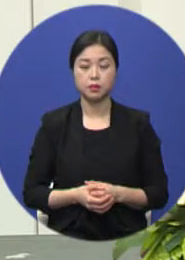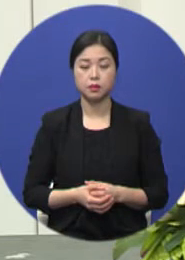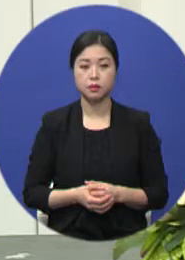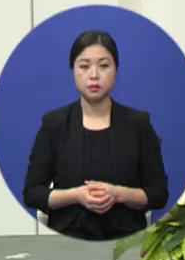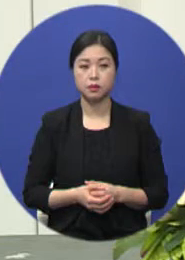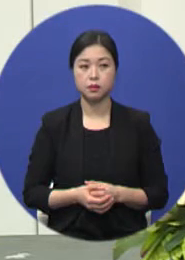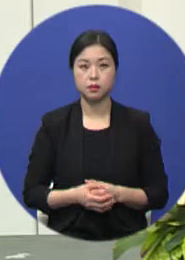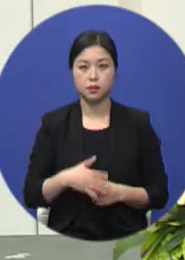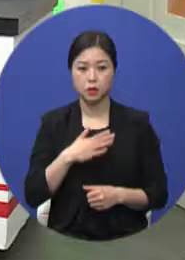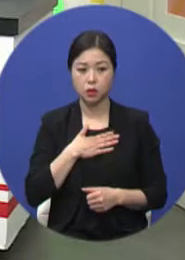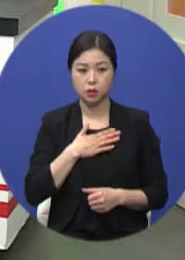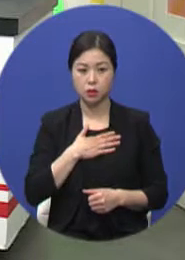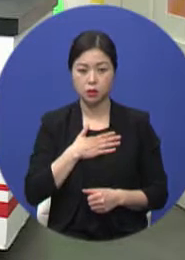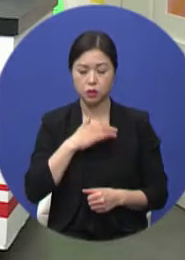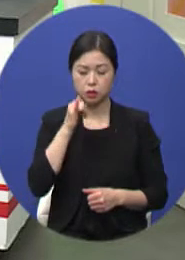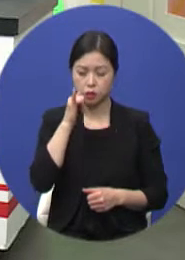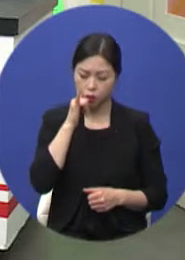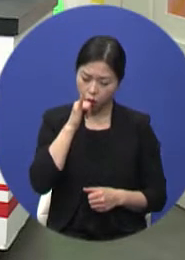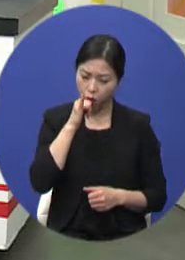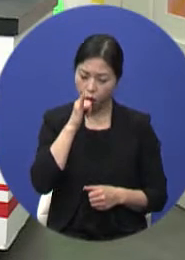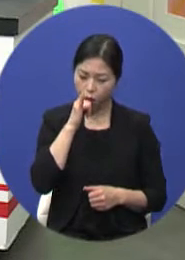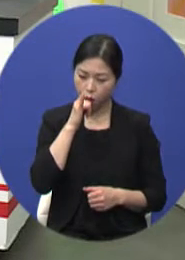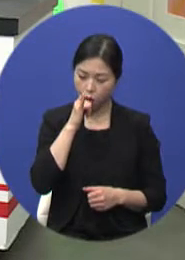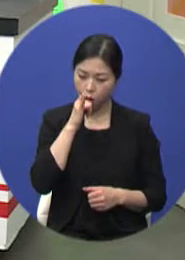그랬는데 저는 그 중독에 걸려서 뭐